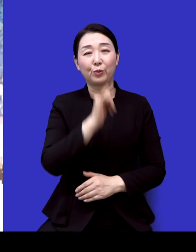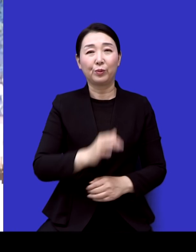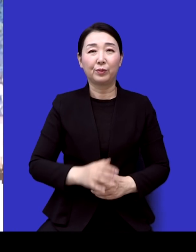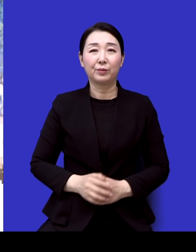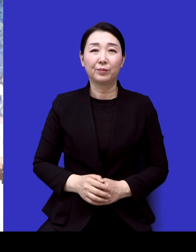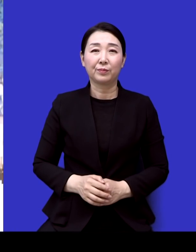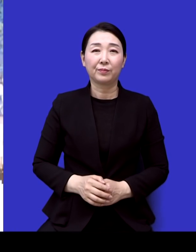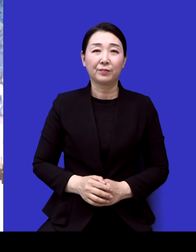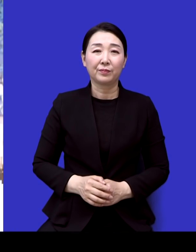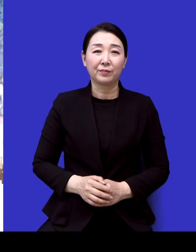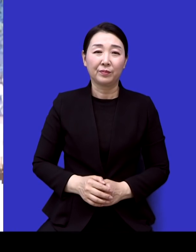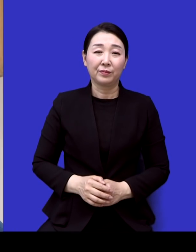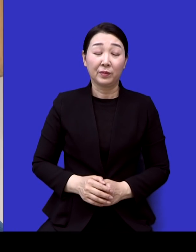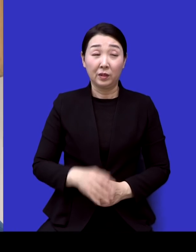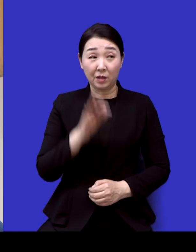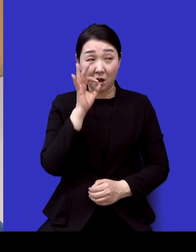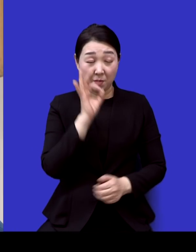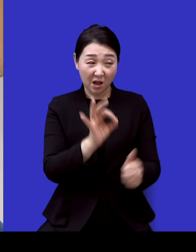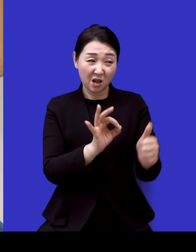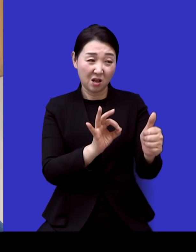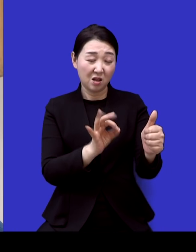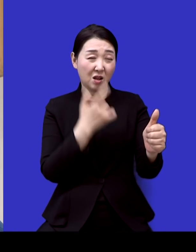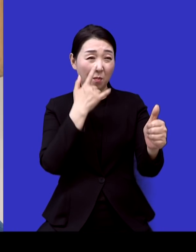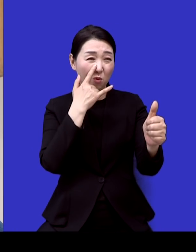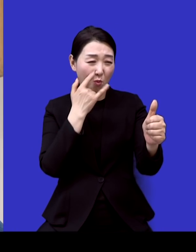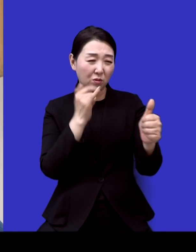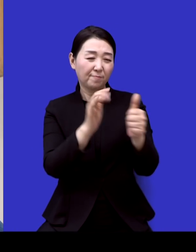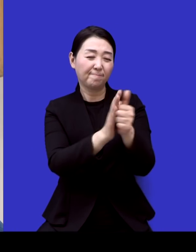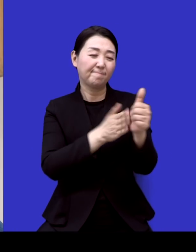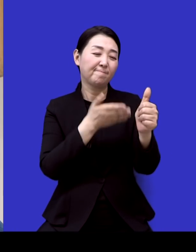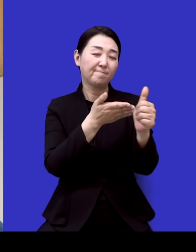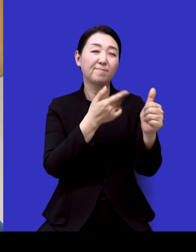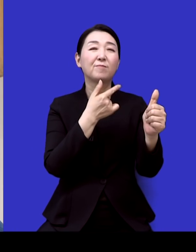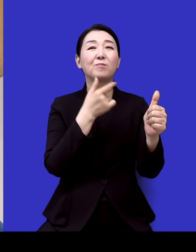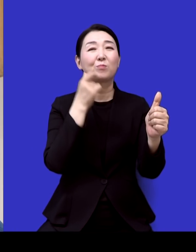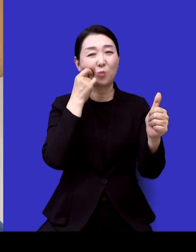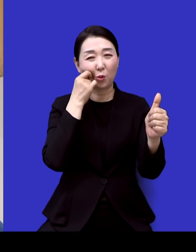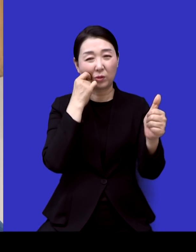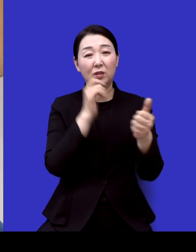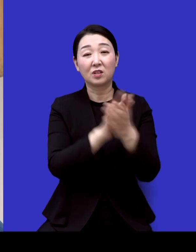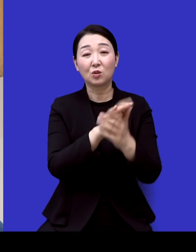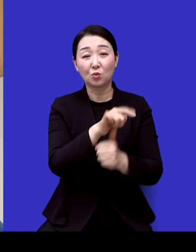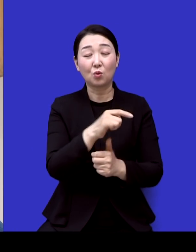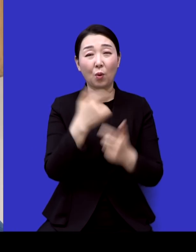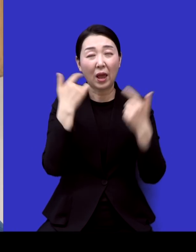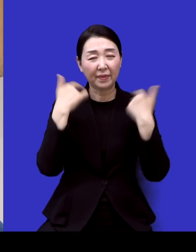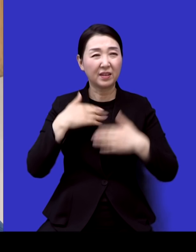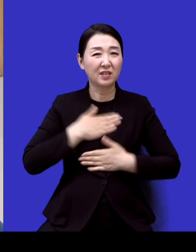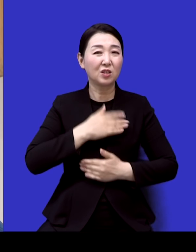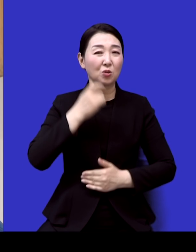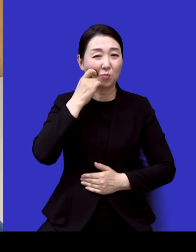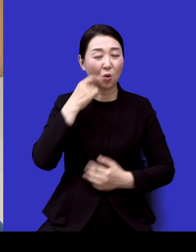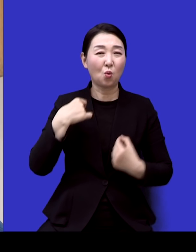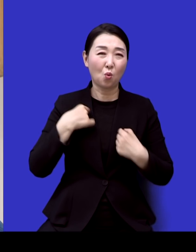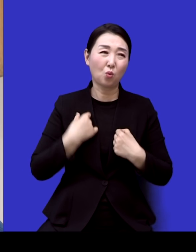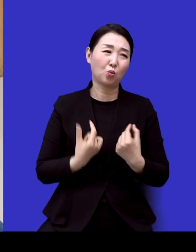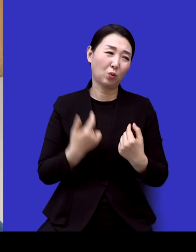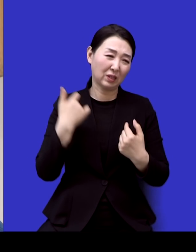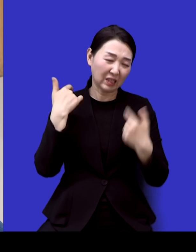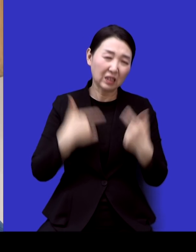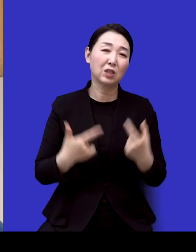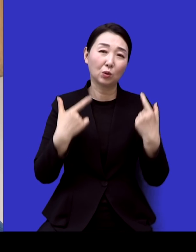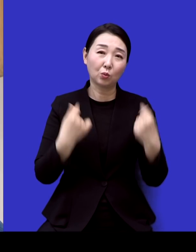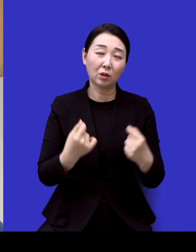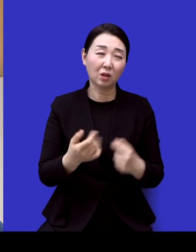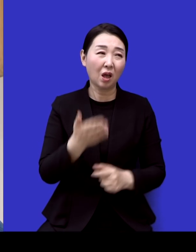예. 딱 봐도 이제 부모님의 케어를 못 받은 친구 같았거든요. 네네. 이제 항상 씻지 못하고 옷도 똑같은 거 입고 잘